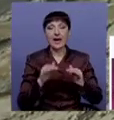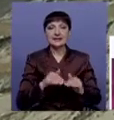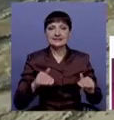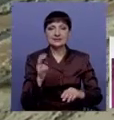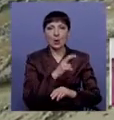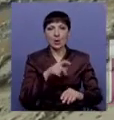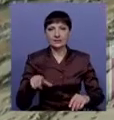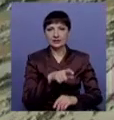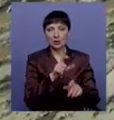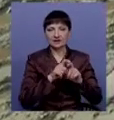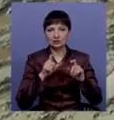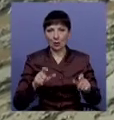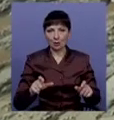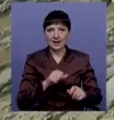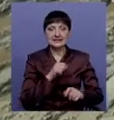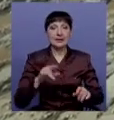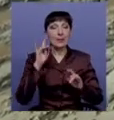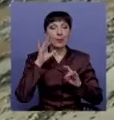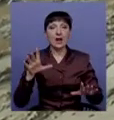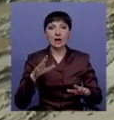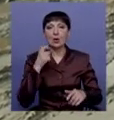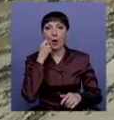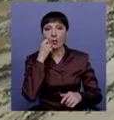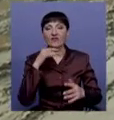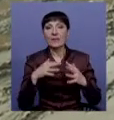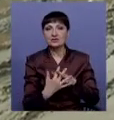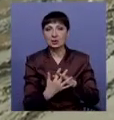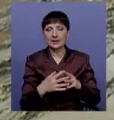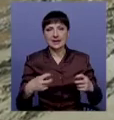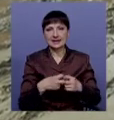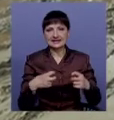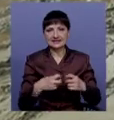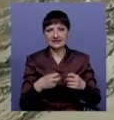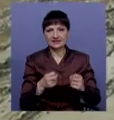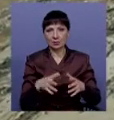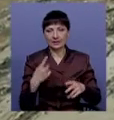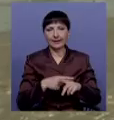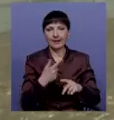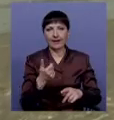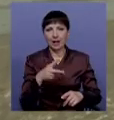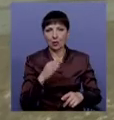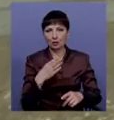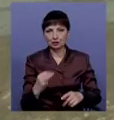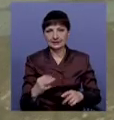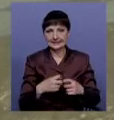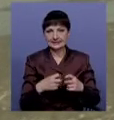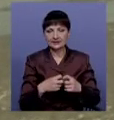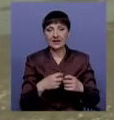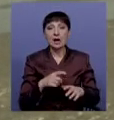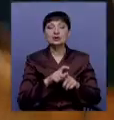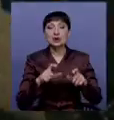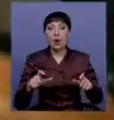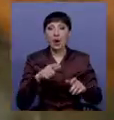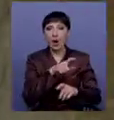ходят по этой дороге в школу самой популярной убью в поселке являются резиновые сапоги либо галоши перед входом в школу для детей